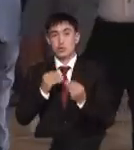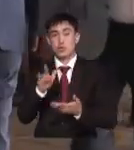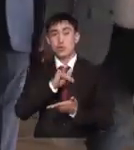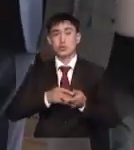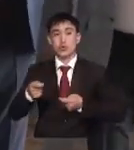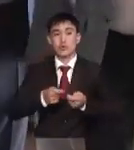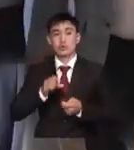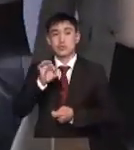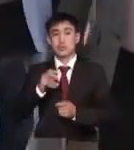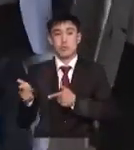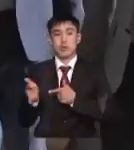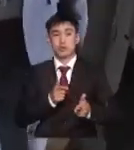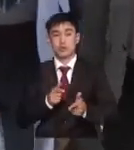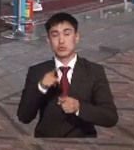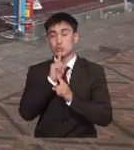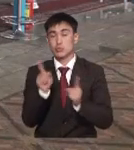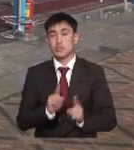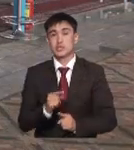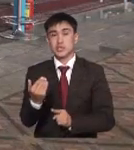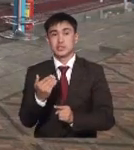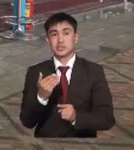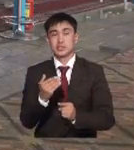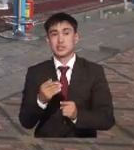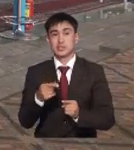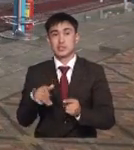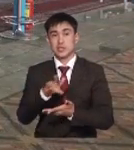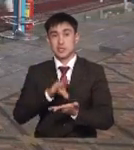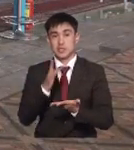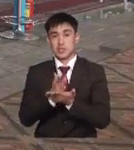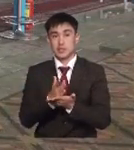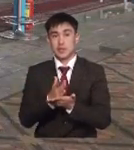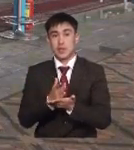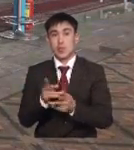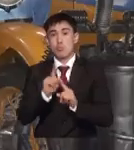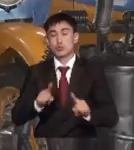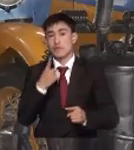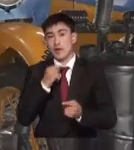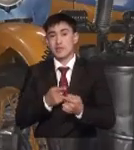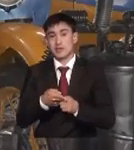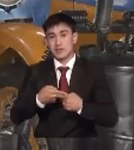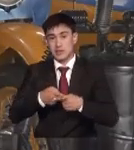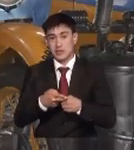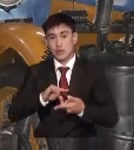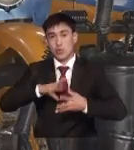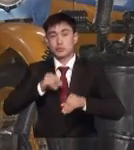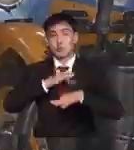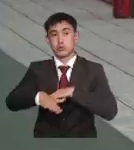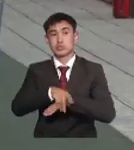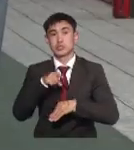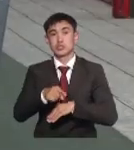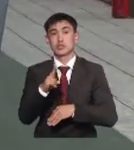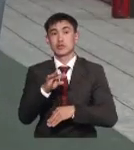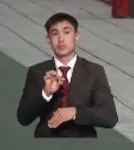руководство салона подготовила сюрприз теперь здесь для горожан будет действовать музей военной техники общей площад 1